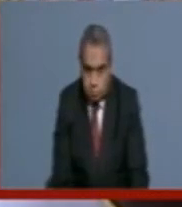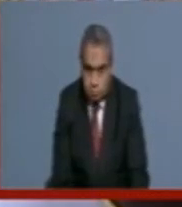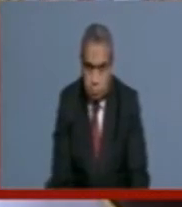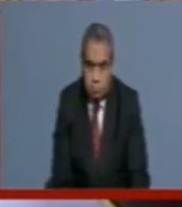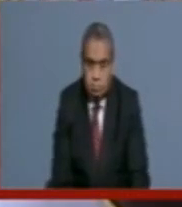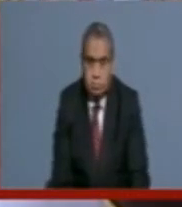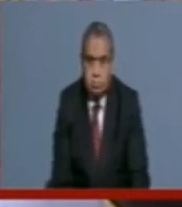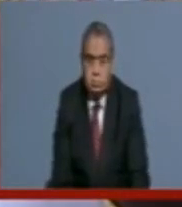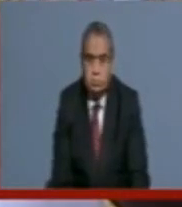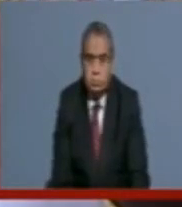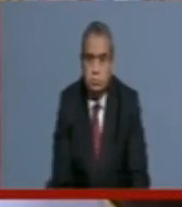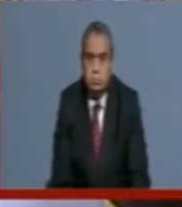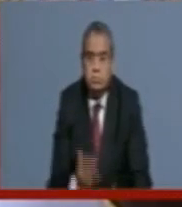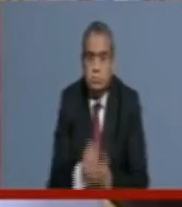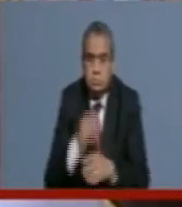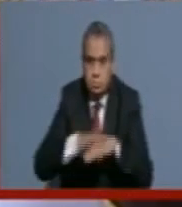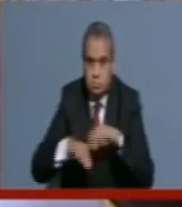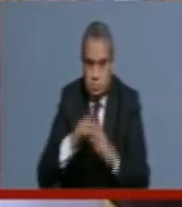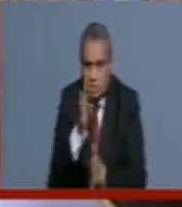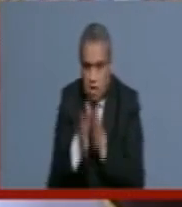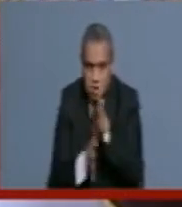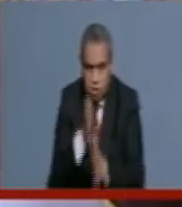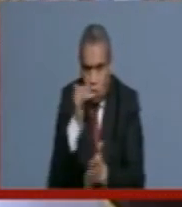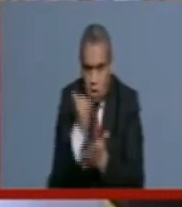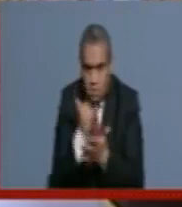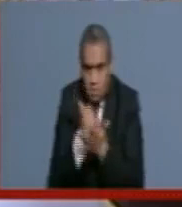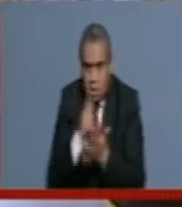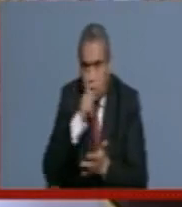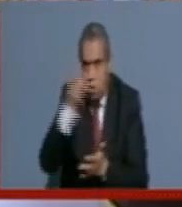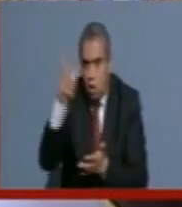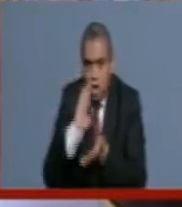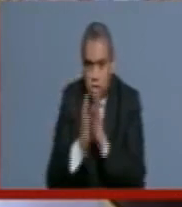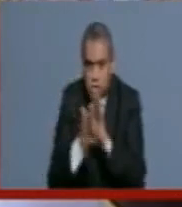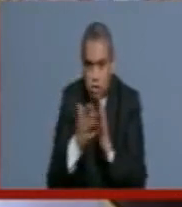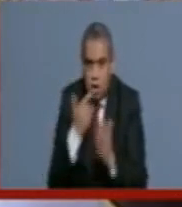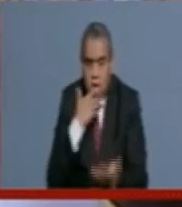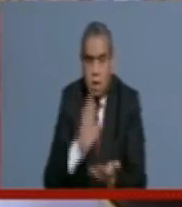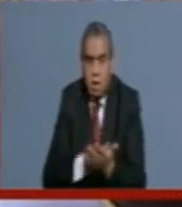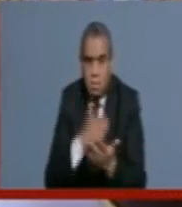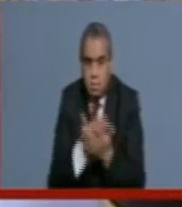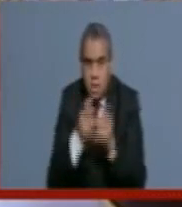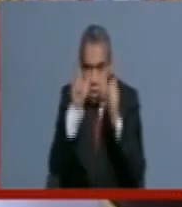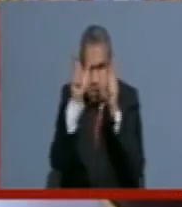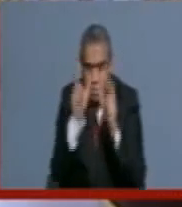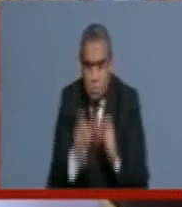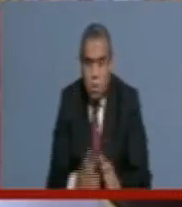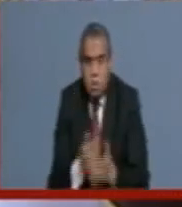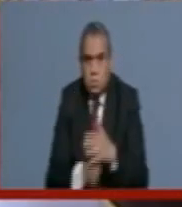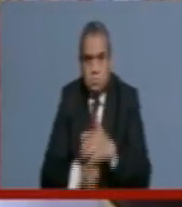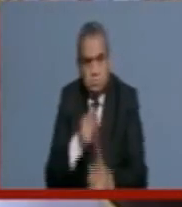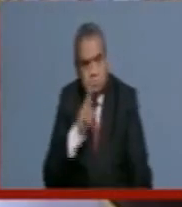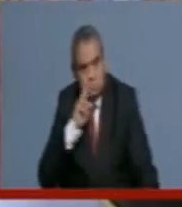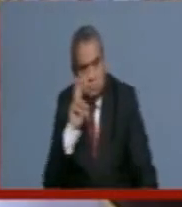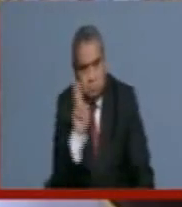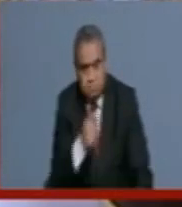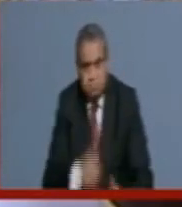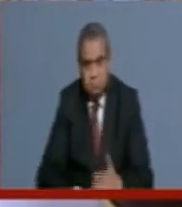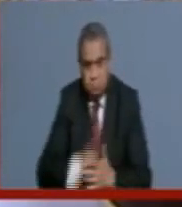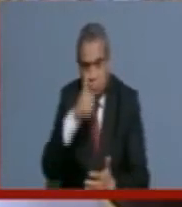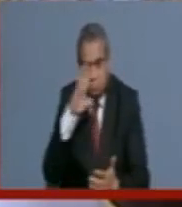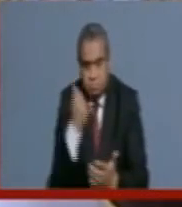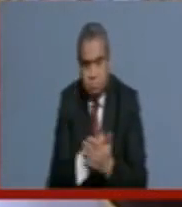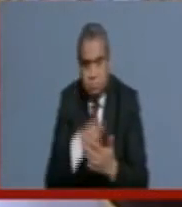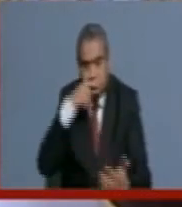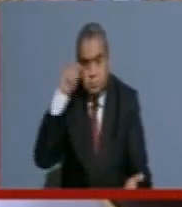هو الإشارة، لغة الإشارة، ترجموا البوستر ورجعوه واخدنا